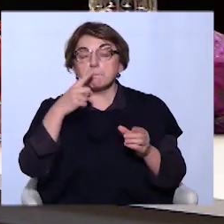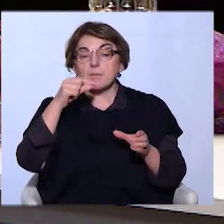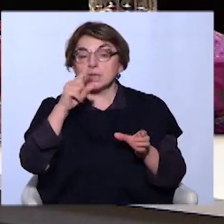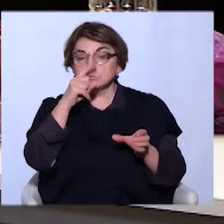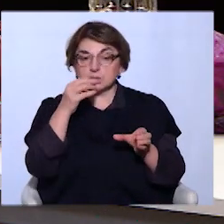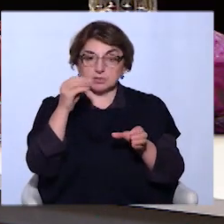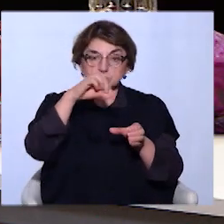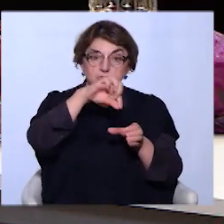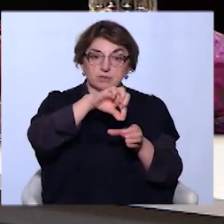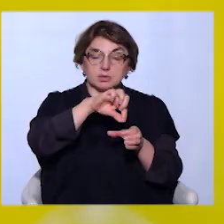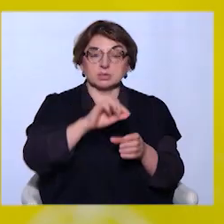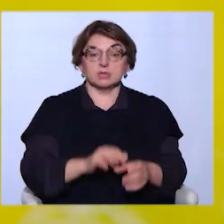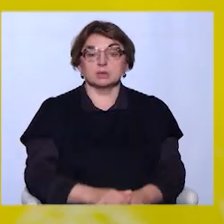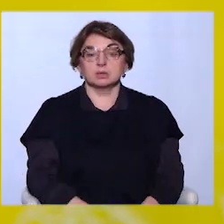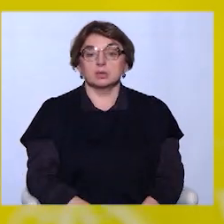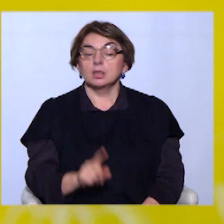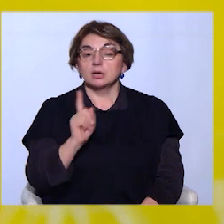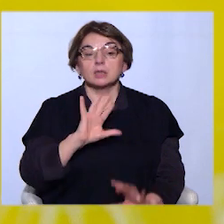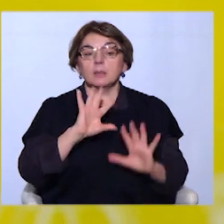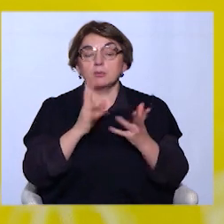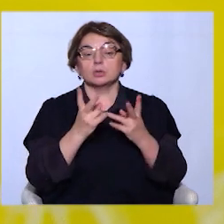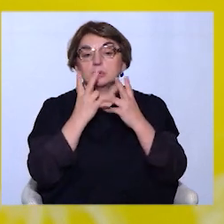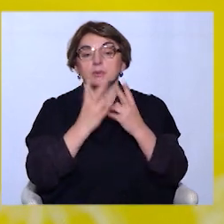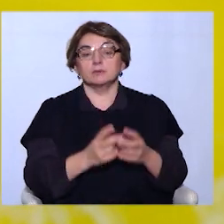მარილმჟავით. მარილმჟავით.